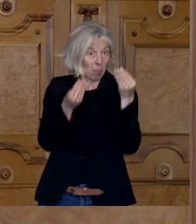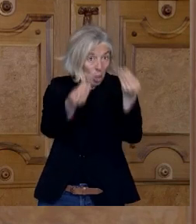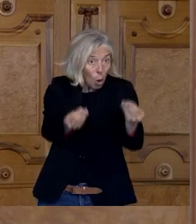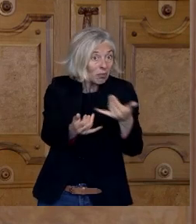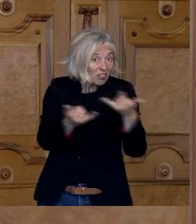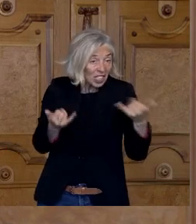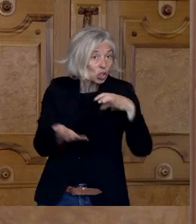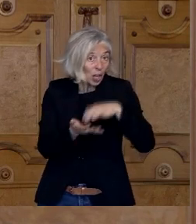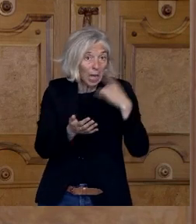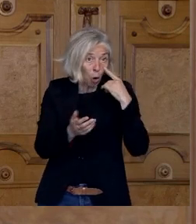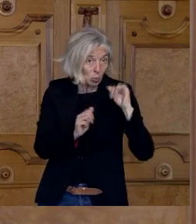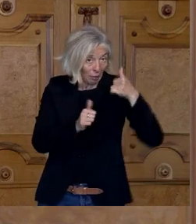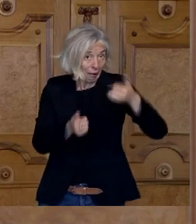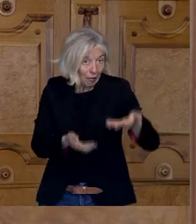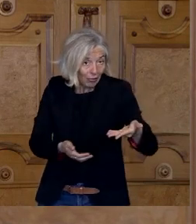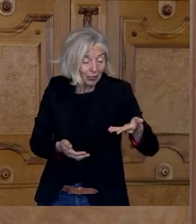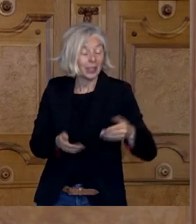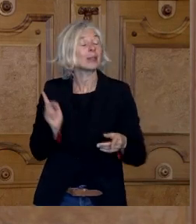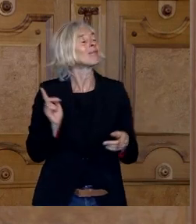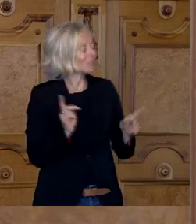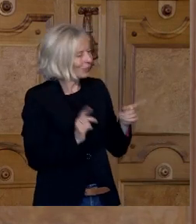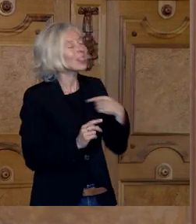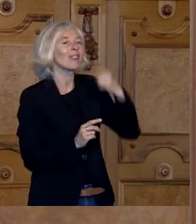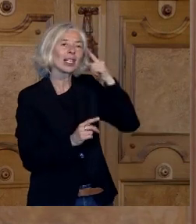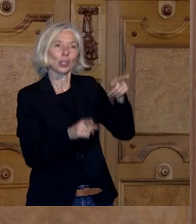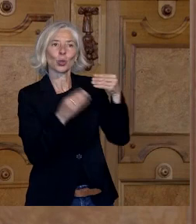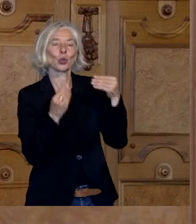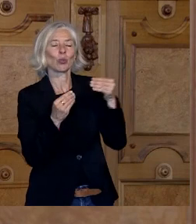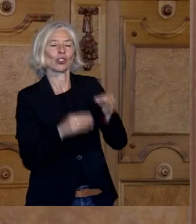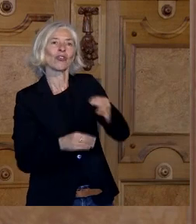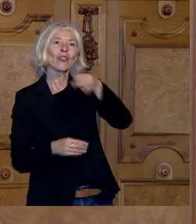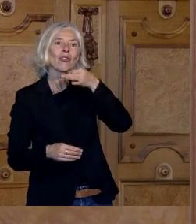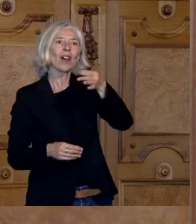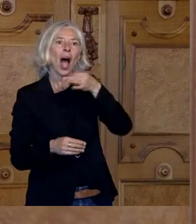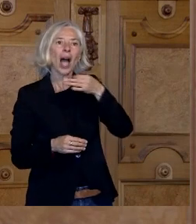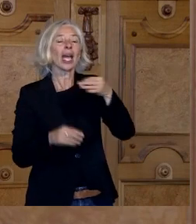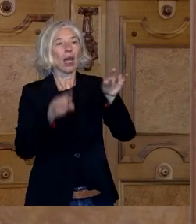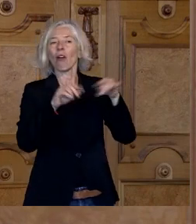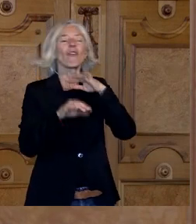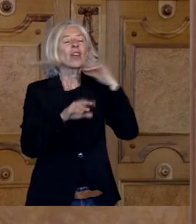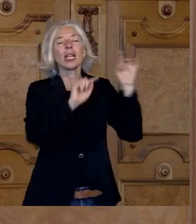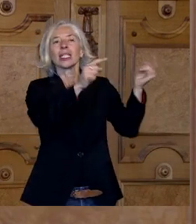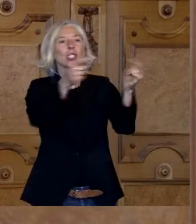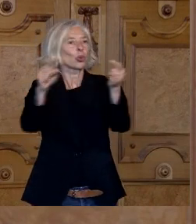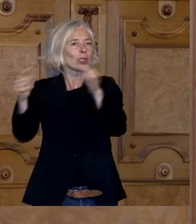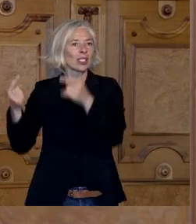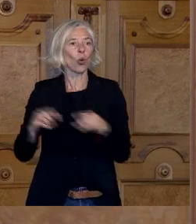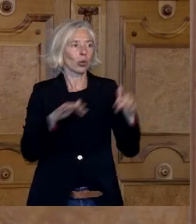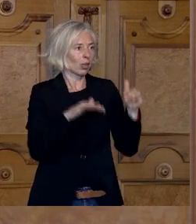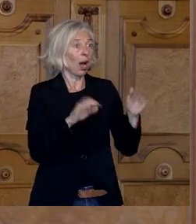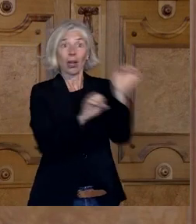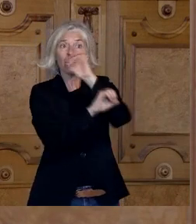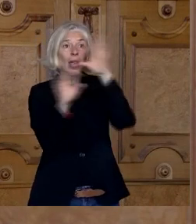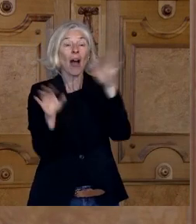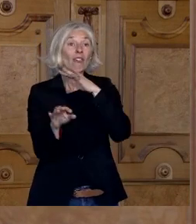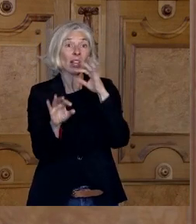gerade eine viel diskutierte Fragestellung ist an den Schulen und dass der Bedarf und der Wunsch natürlich in etlichen